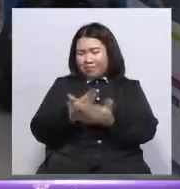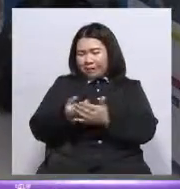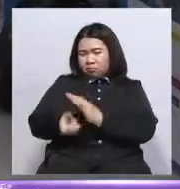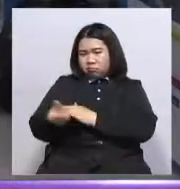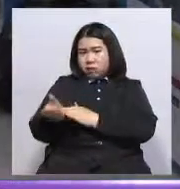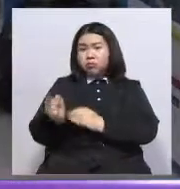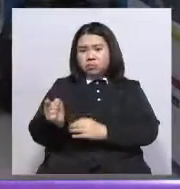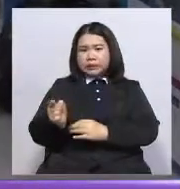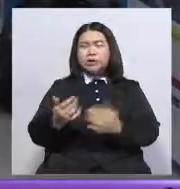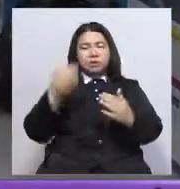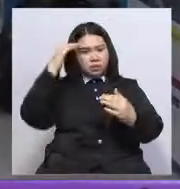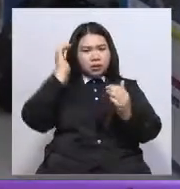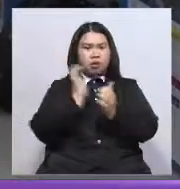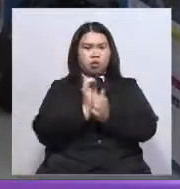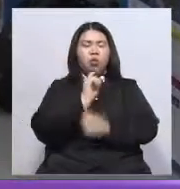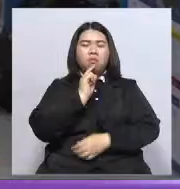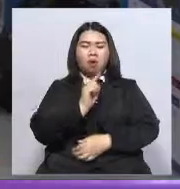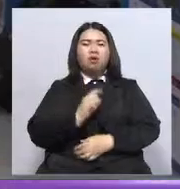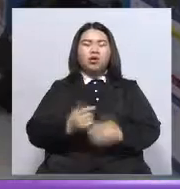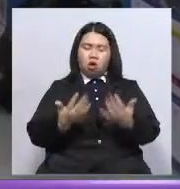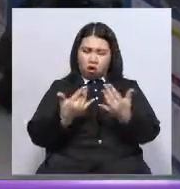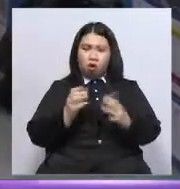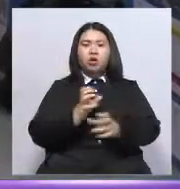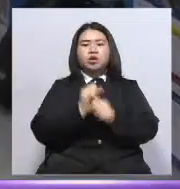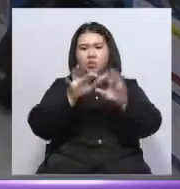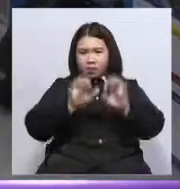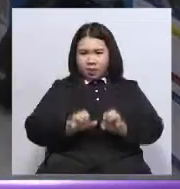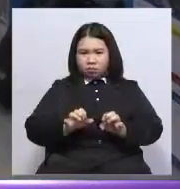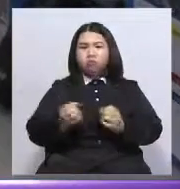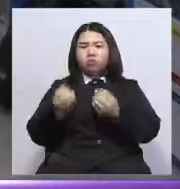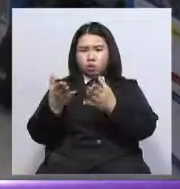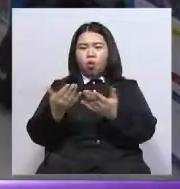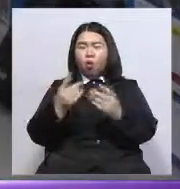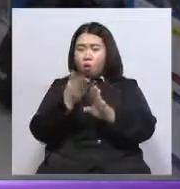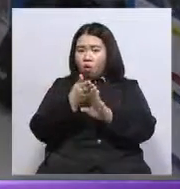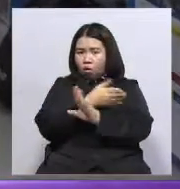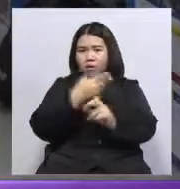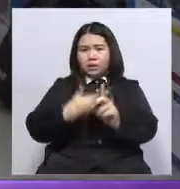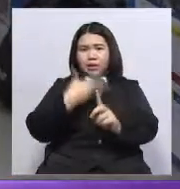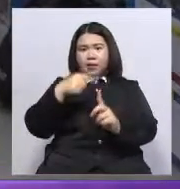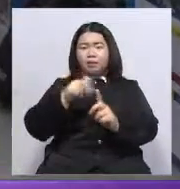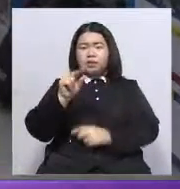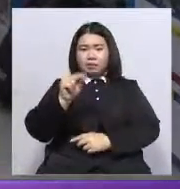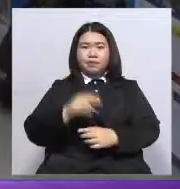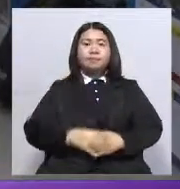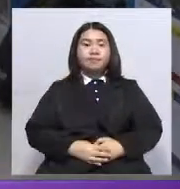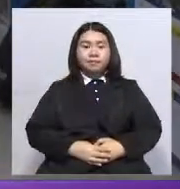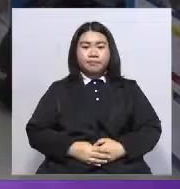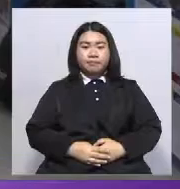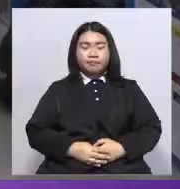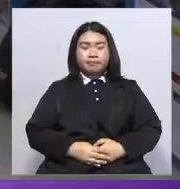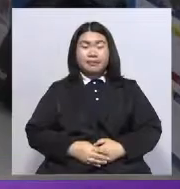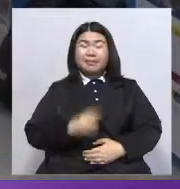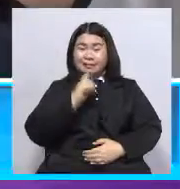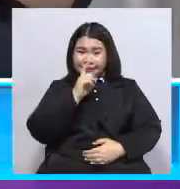พนักงานนั้นทางตำรวจเองก็ยืนยันนะคะว่าจะเร่งสรุปส่วนคดีให้ทันภายในวันที่30มีนาคมนี้ค่ะ